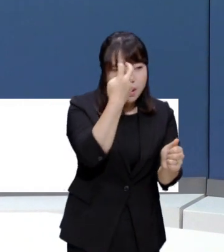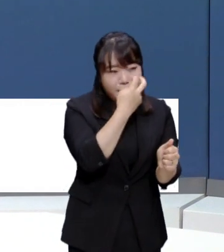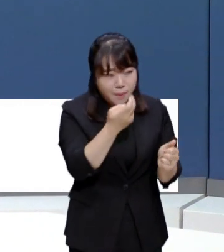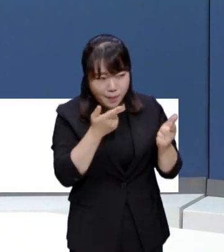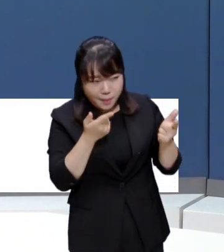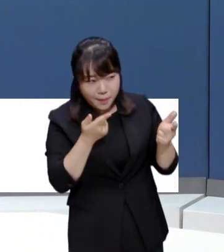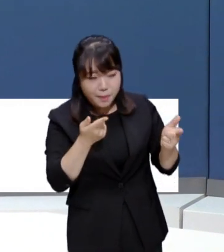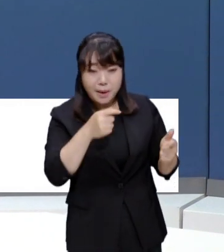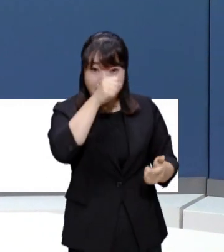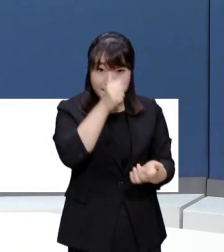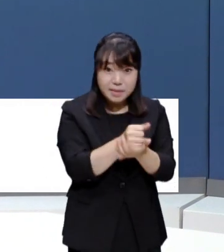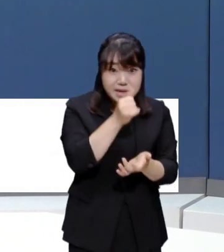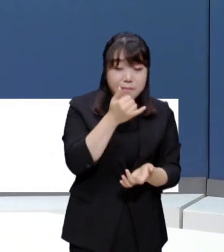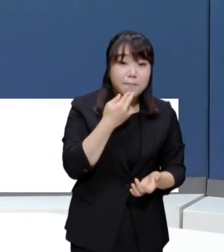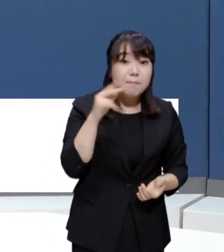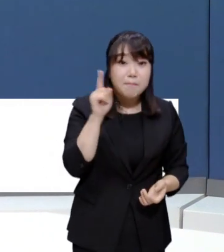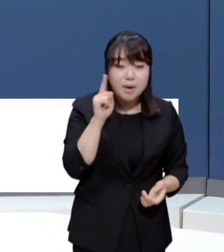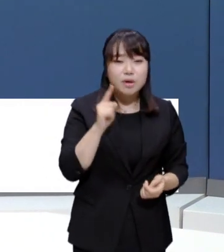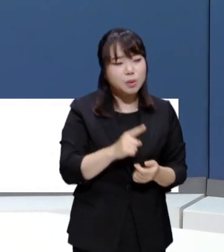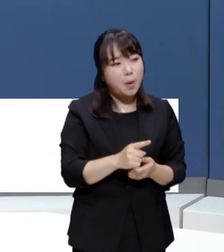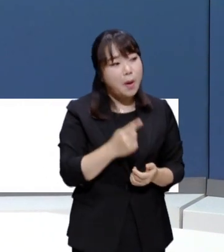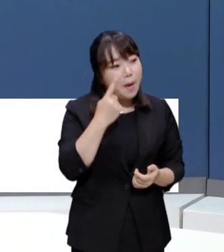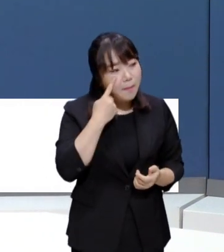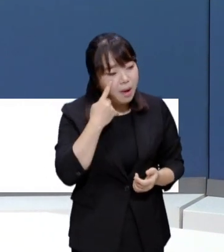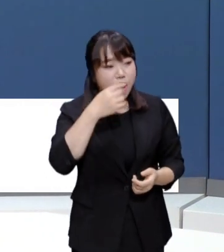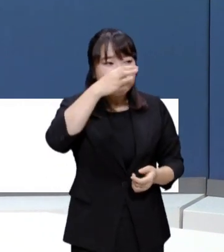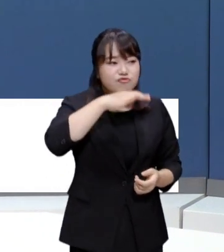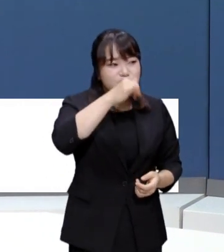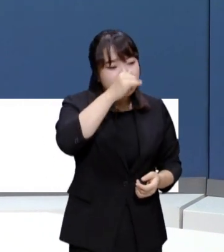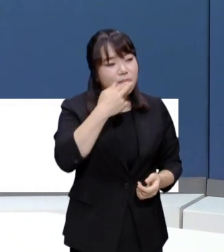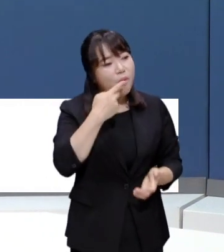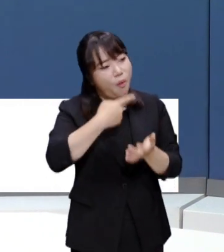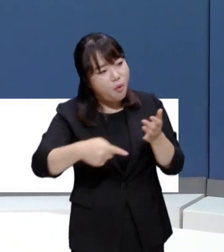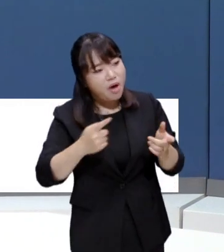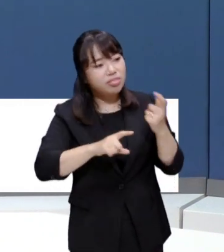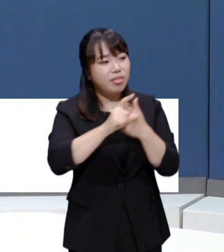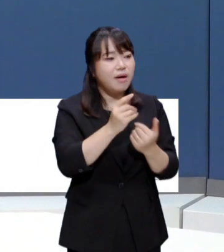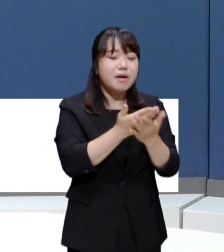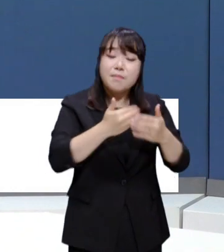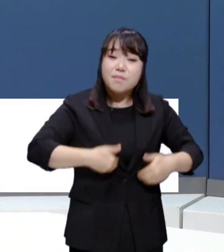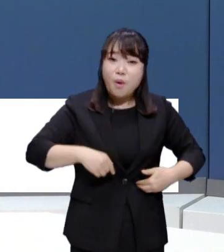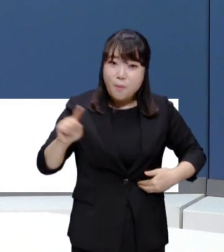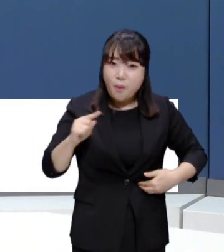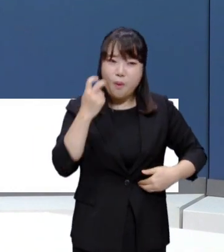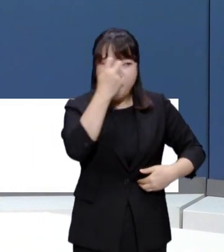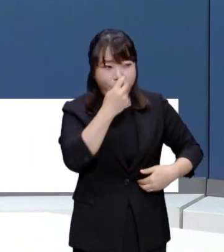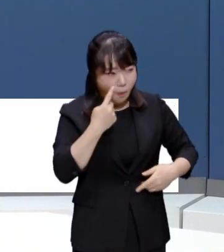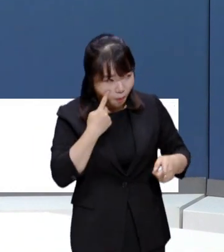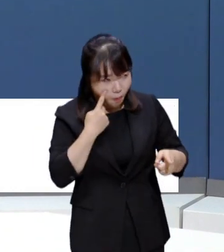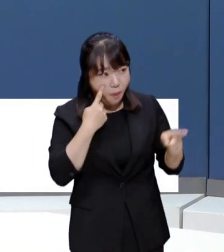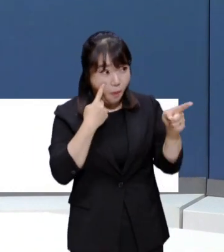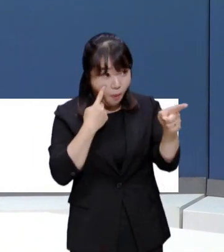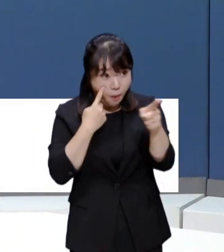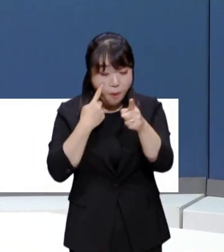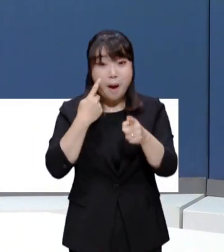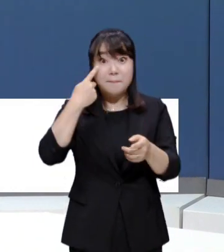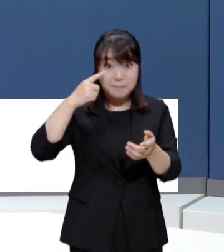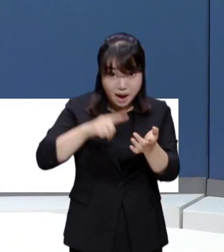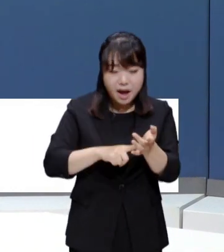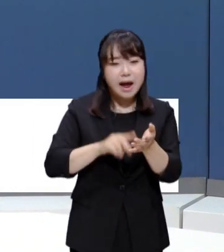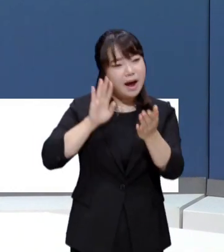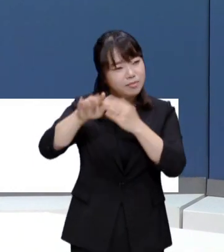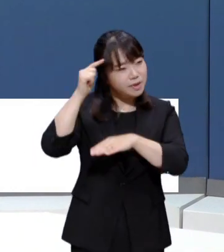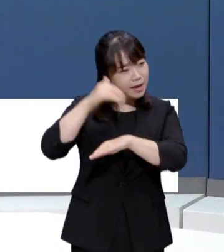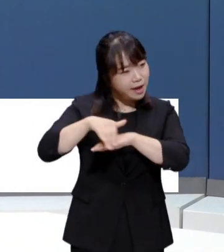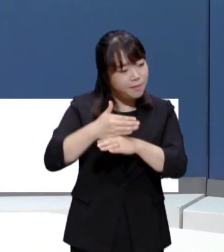또 저희들이 하다 보면 이제 뭐가 또 더 필요한지 또 어떠한 부분들이 더 지원해야 될지 이런 것들이 찾아질 것 같아서